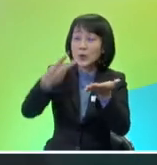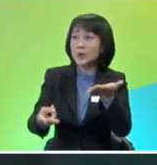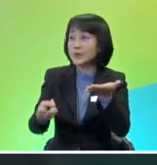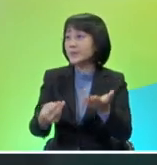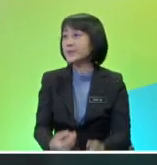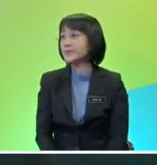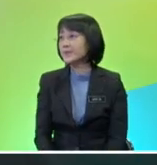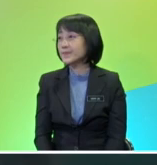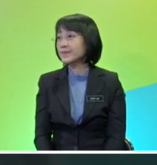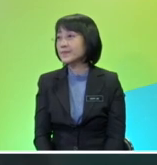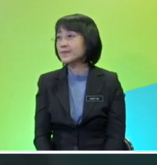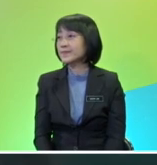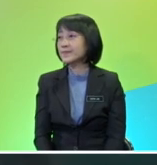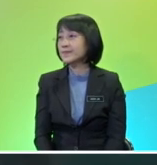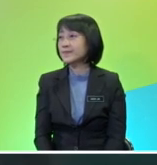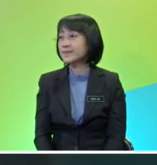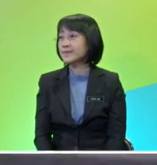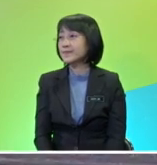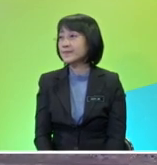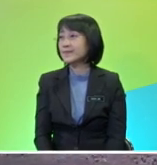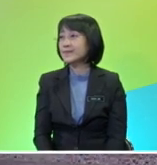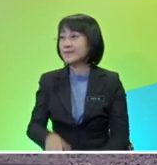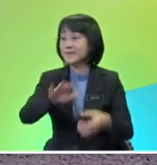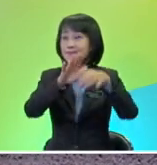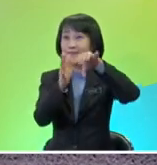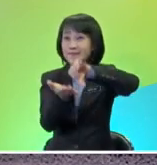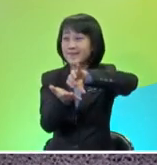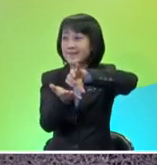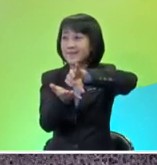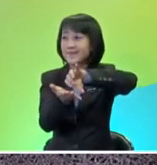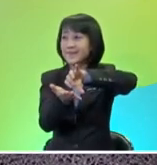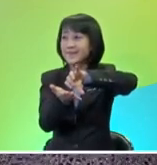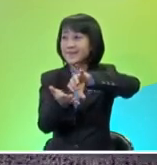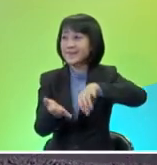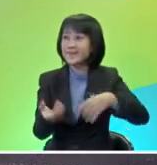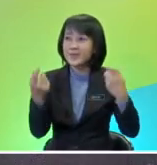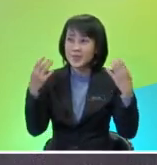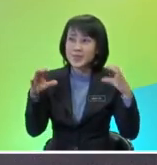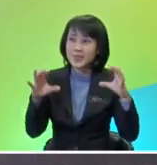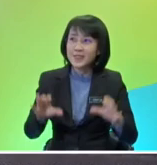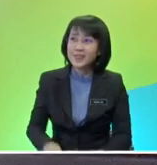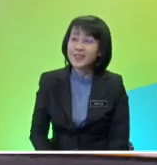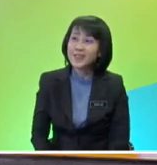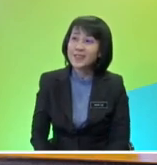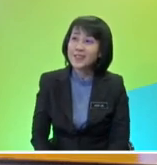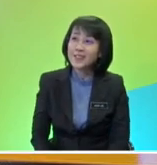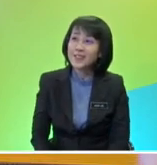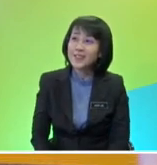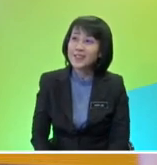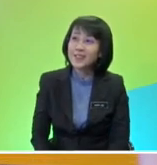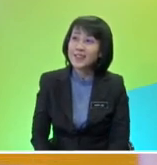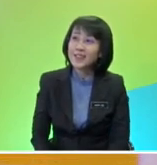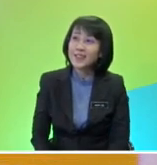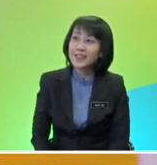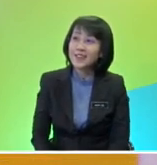cuba kita buat dengan keadaan sama seperti tadi. Betul ke ni, cikgu? Okey. Okey, satu, dua, tiga. Okey. Nah. Kita nanti. Okay. Nampak ada